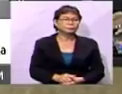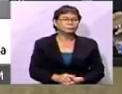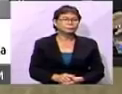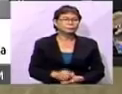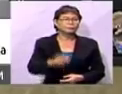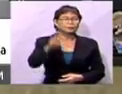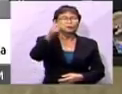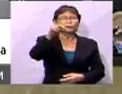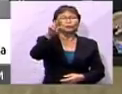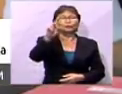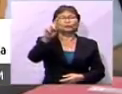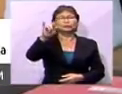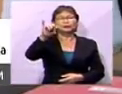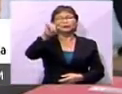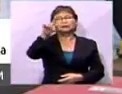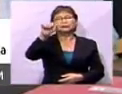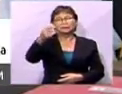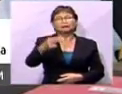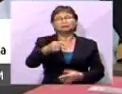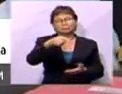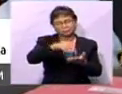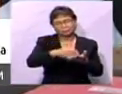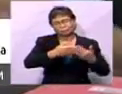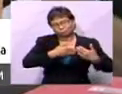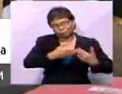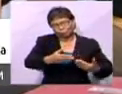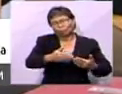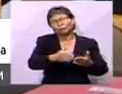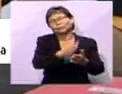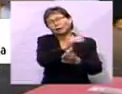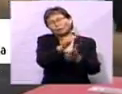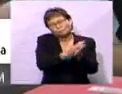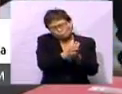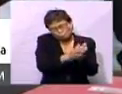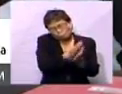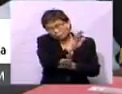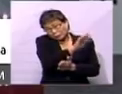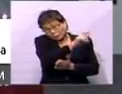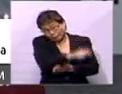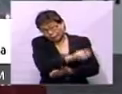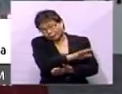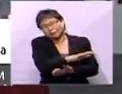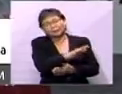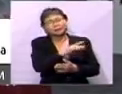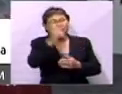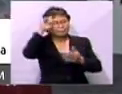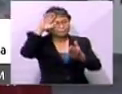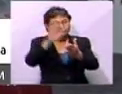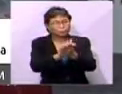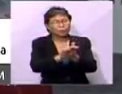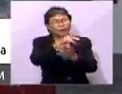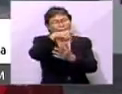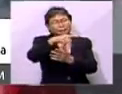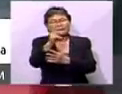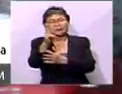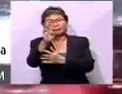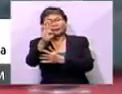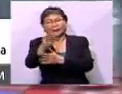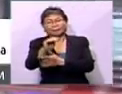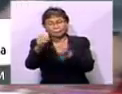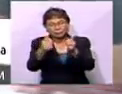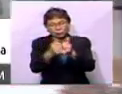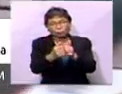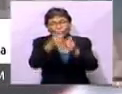Jelas Nuradiaza, ini merupakan komitmen dan kesungguhan pihaknya apabila diberikan kepercayaan PKBM